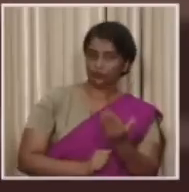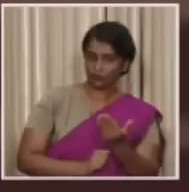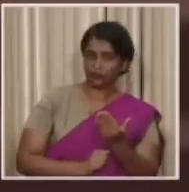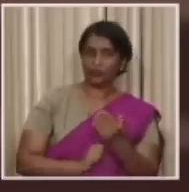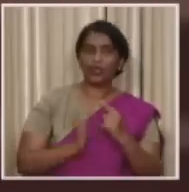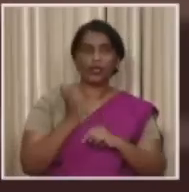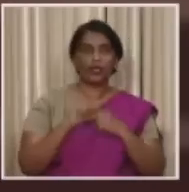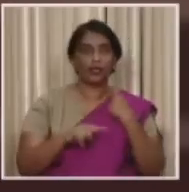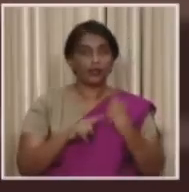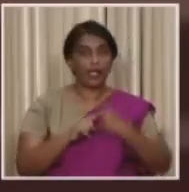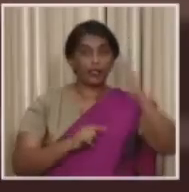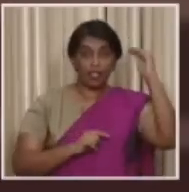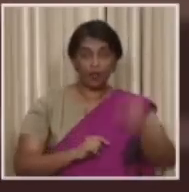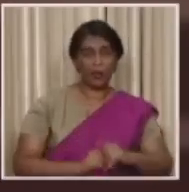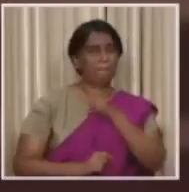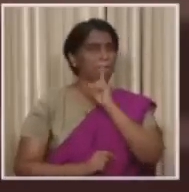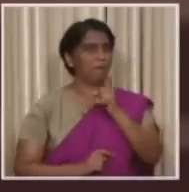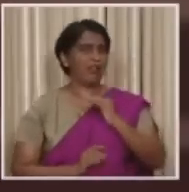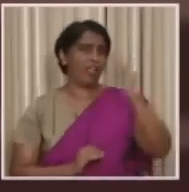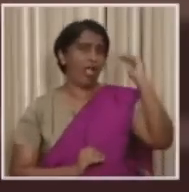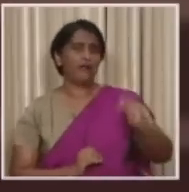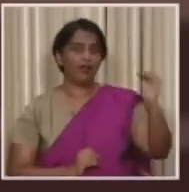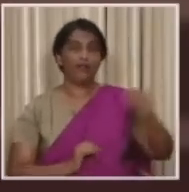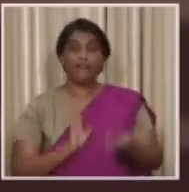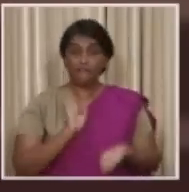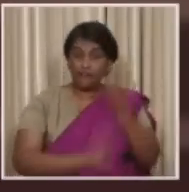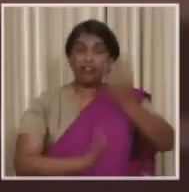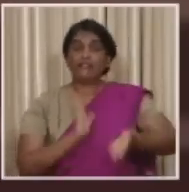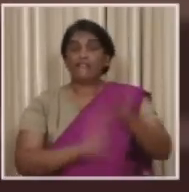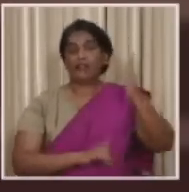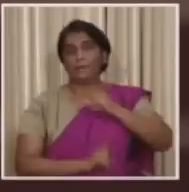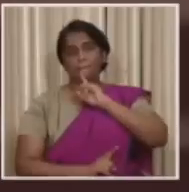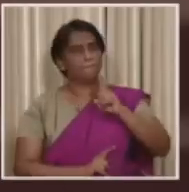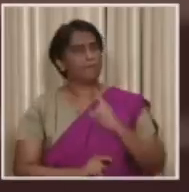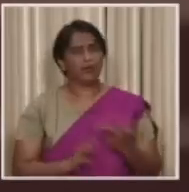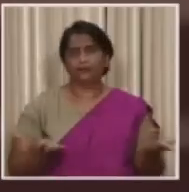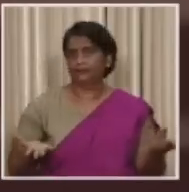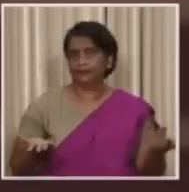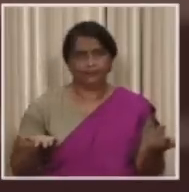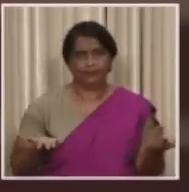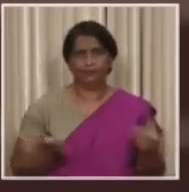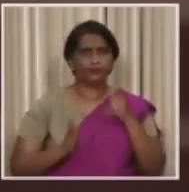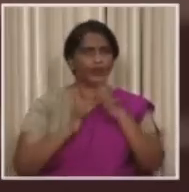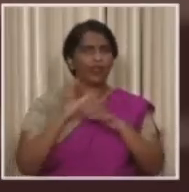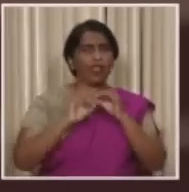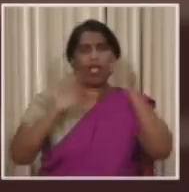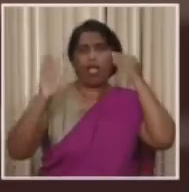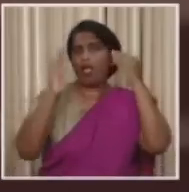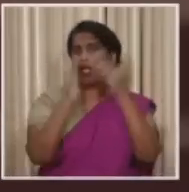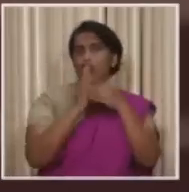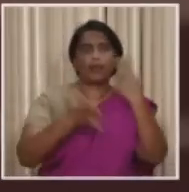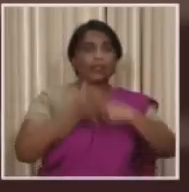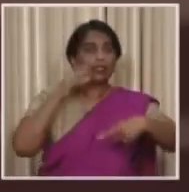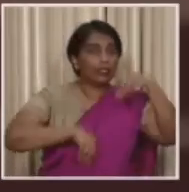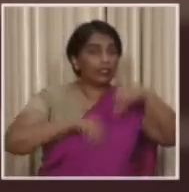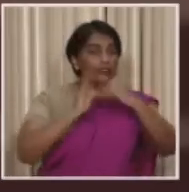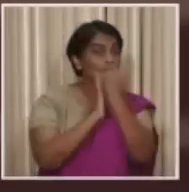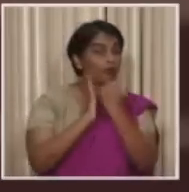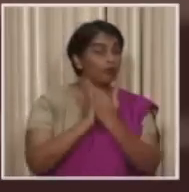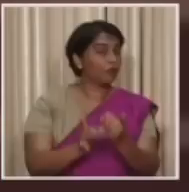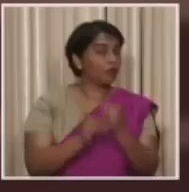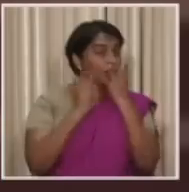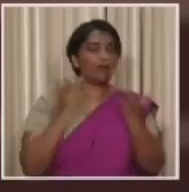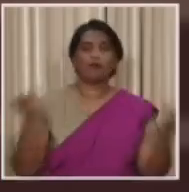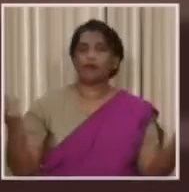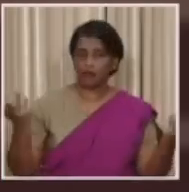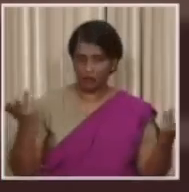බදු අඩු කරාම බයිනෝ අඩු කරා කියලා වැඩි කරාම බයිනෝ වැඩි කරා කියලා. මේක ඒගොල්ලන්ගේ අරමුණක් නැහැ. ඒගොල්ලන් දේශපාලන න්‍යායපත්‍රයකට යනවා කියුවේ ඒකයි.